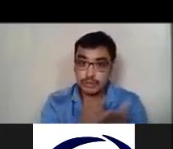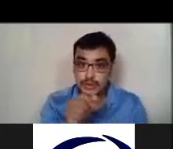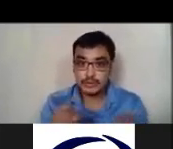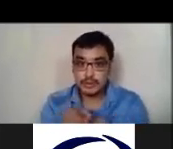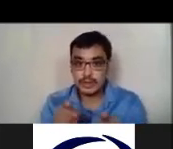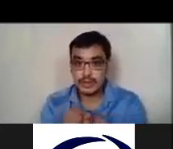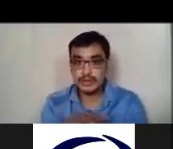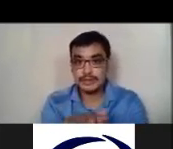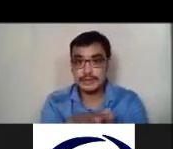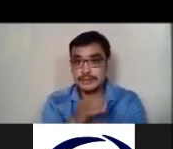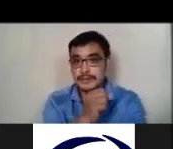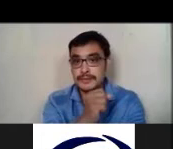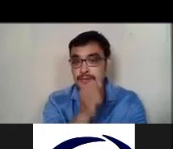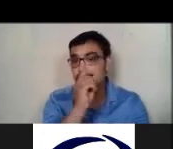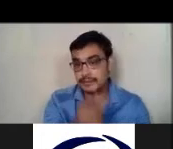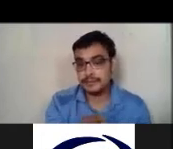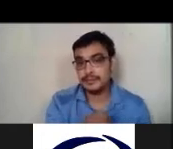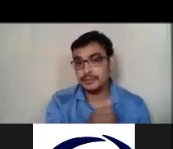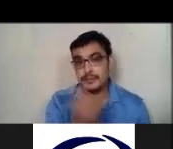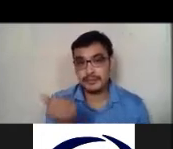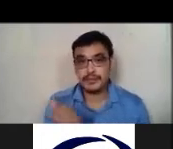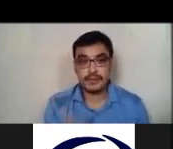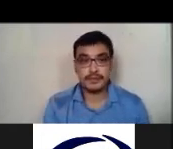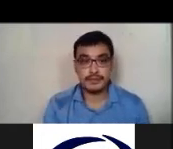होइन. नेक्स्ट टाइम. नेक्स्ट स्लाइड.